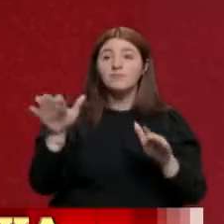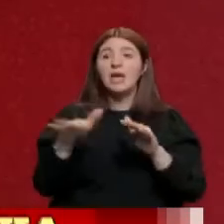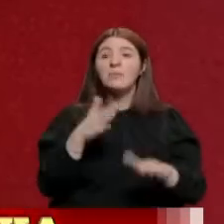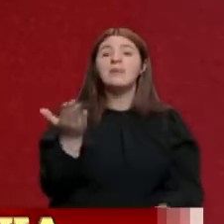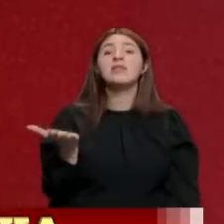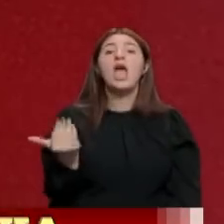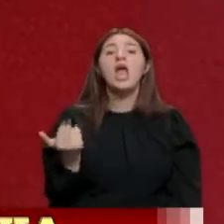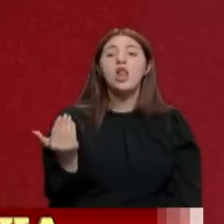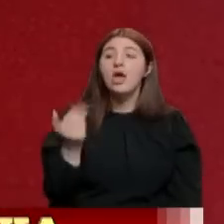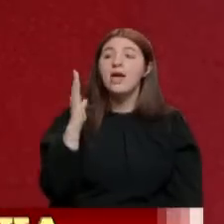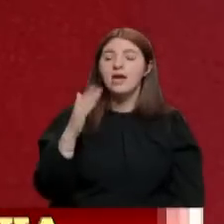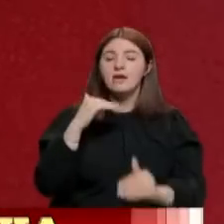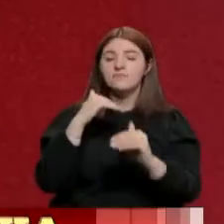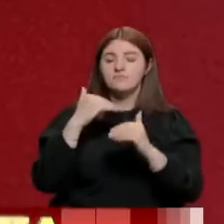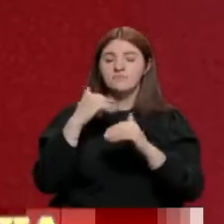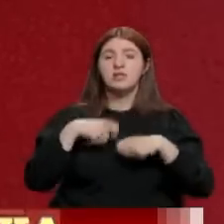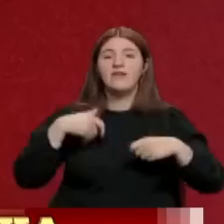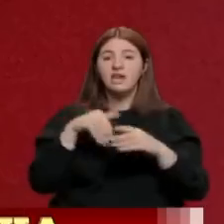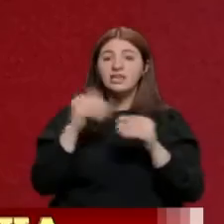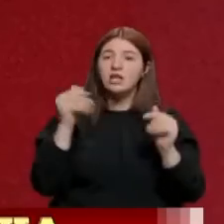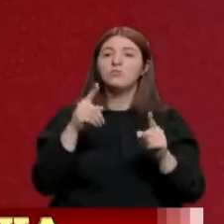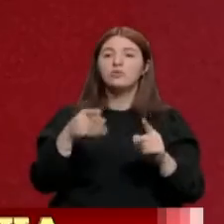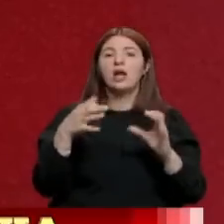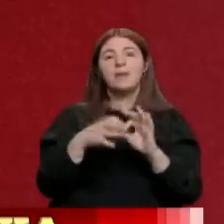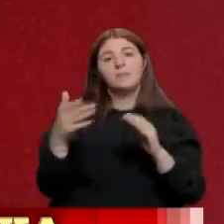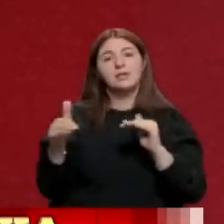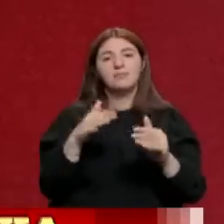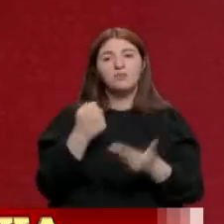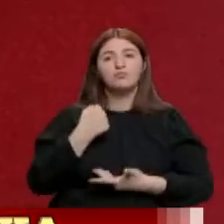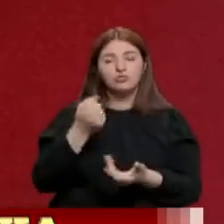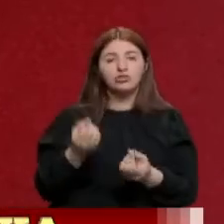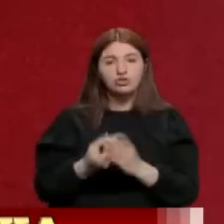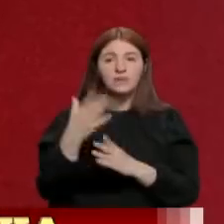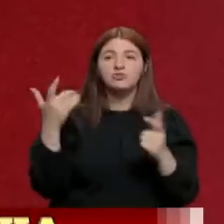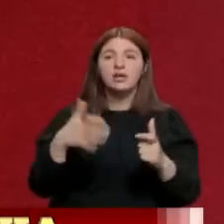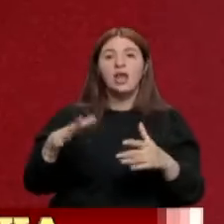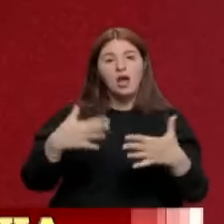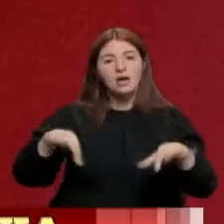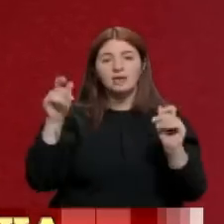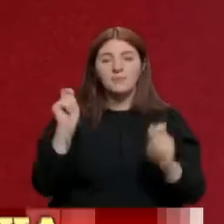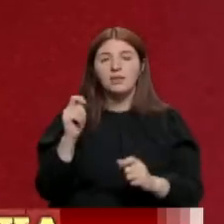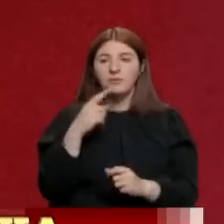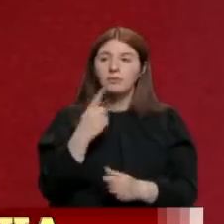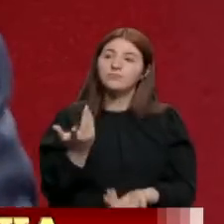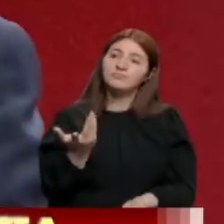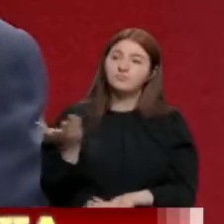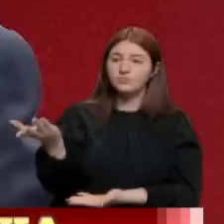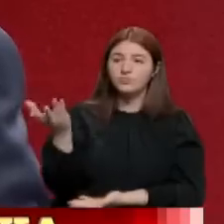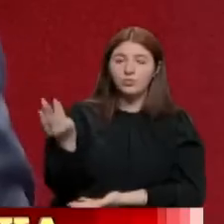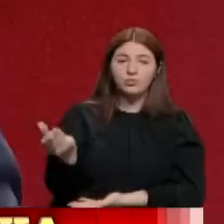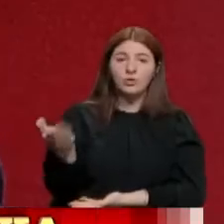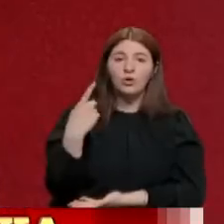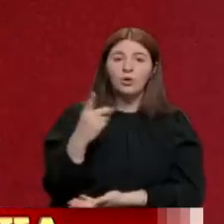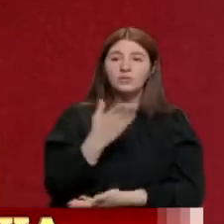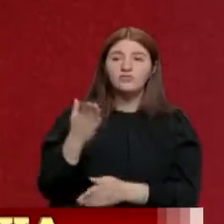Depremler geliyor. Ey milletvekilleri, gelin buna dair bir deprem bütçesi yaratalım, şehirlerimizi hazırlayalım dedim. Ama bakın ne oldu?